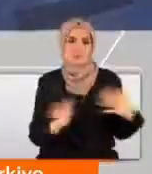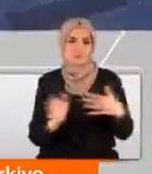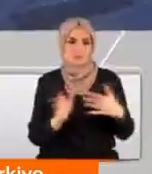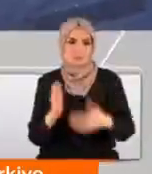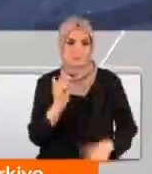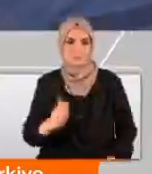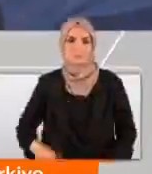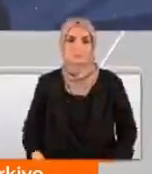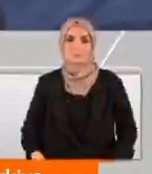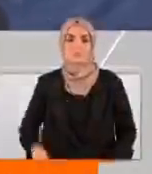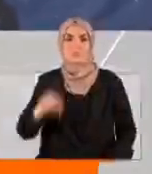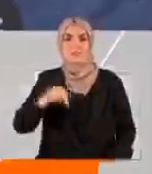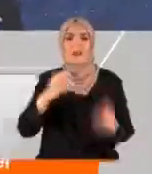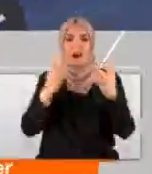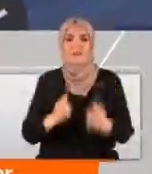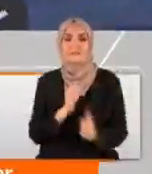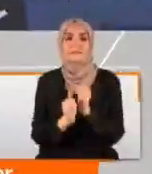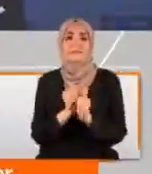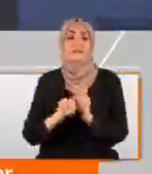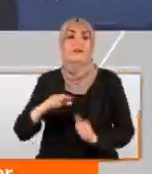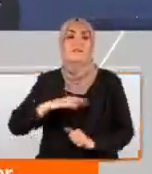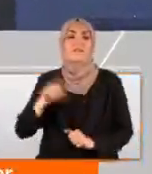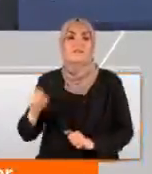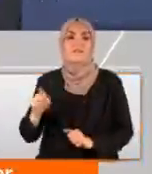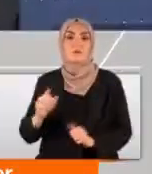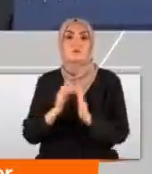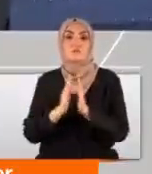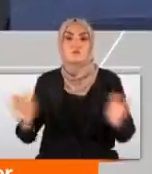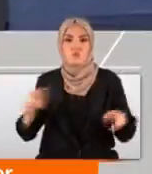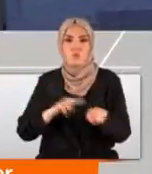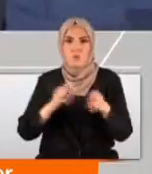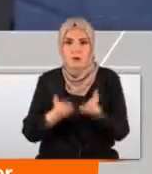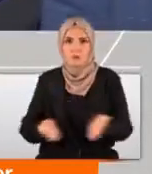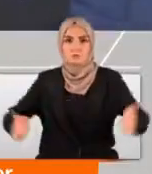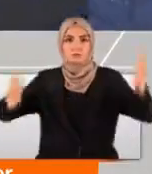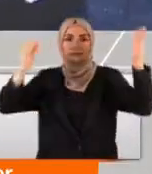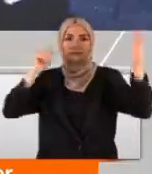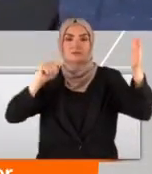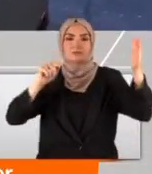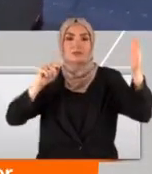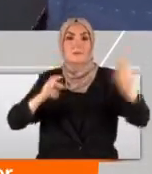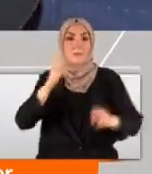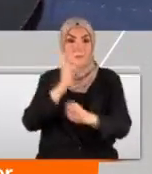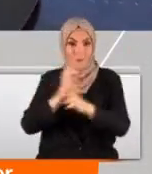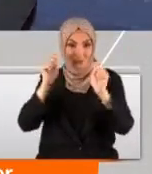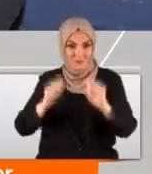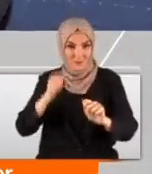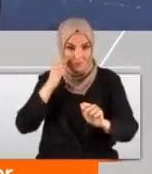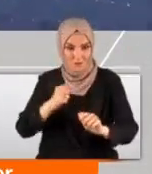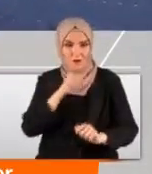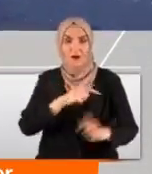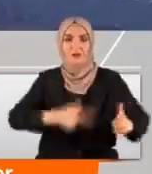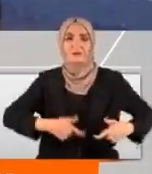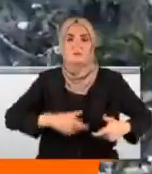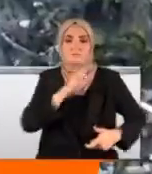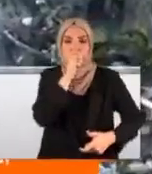Bu aşağıda ağır sanayi var, kotikaması var. Büyük kazanların boşalmasıyla beraber, kanalizasyonların tıkanmasıyla beraber buraya